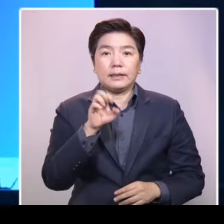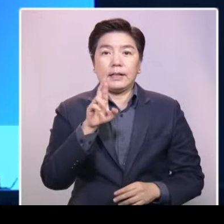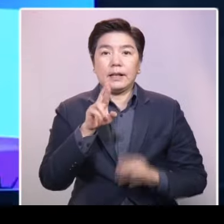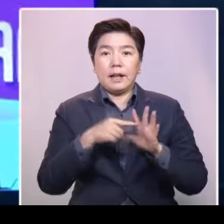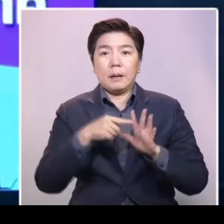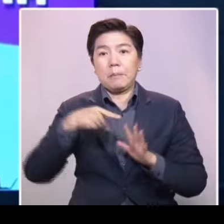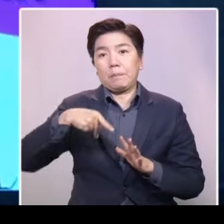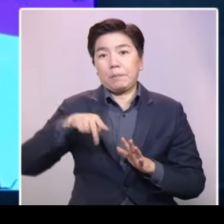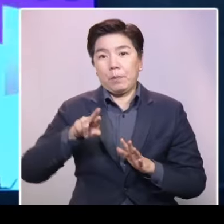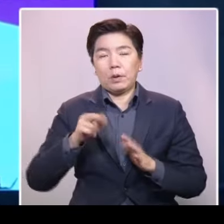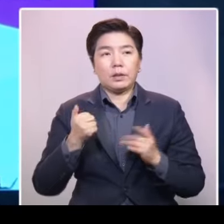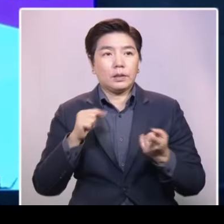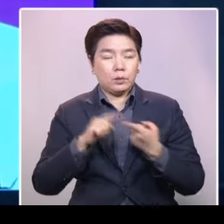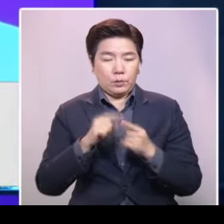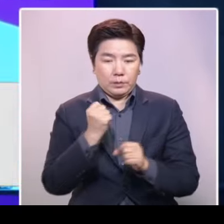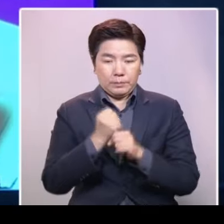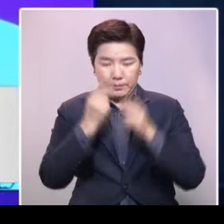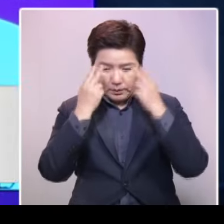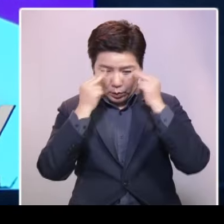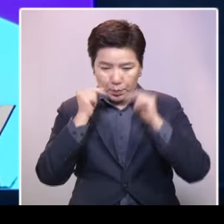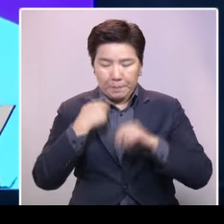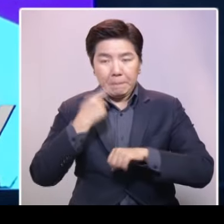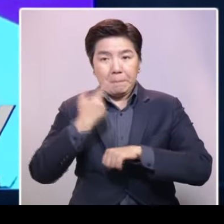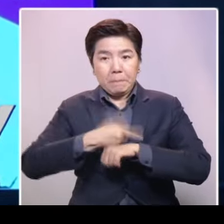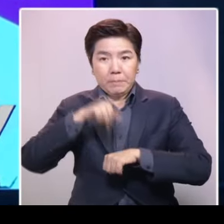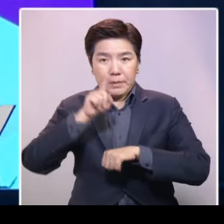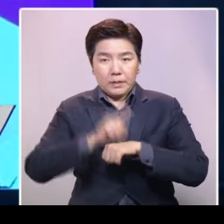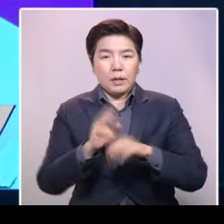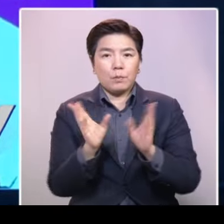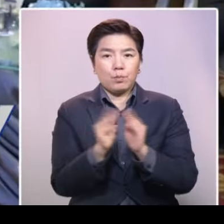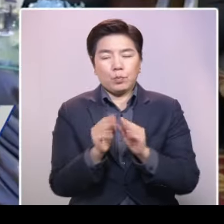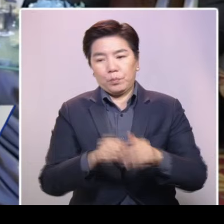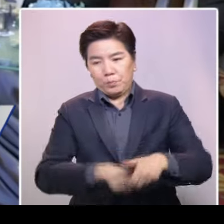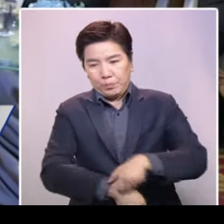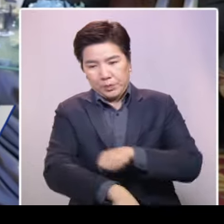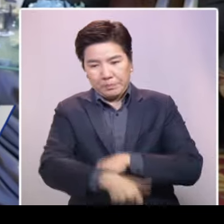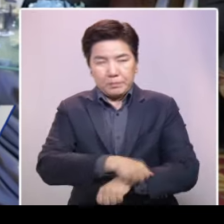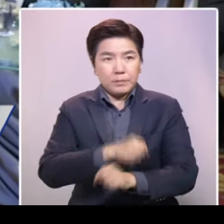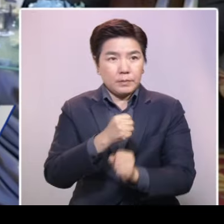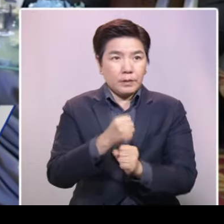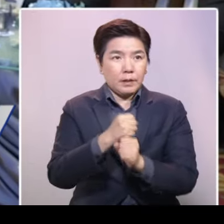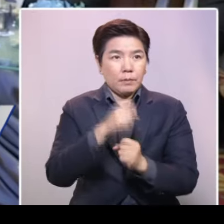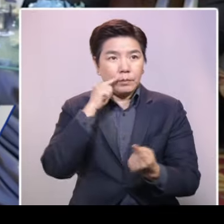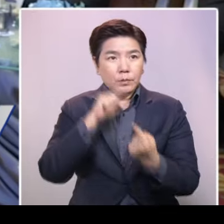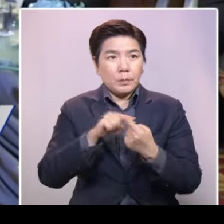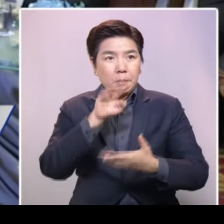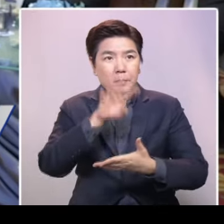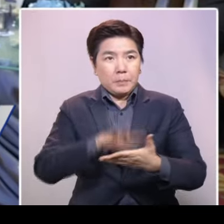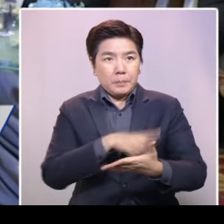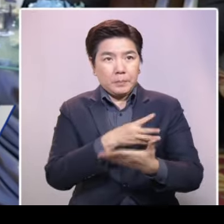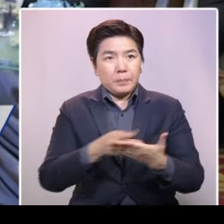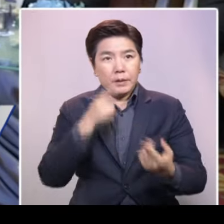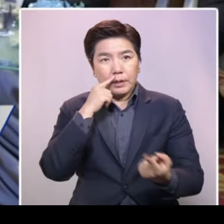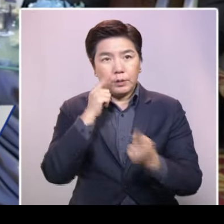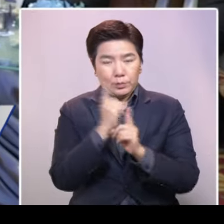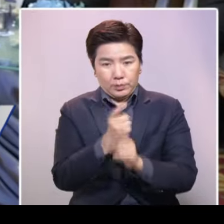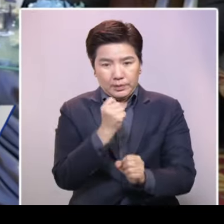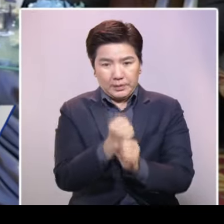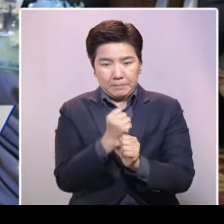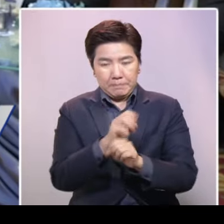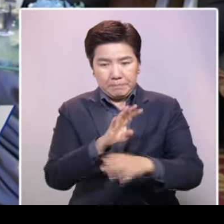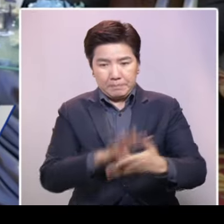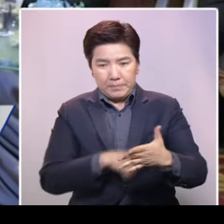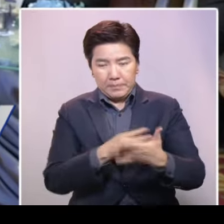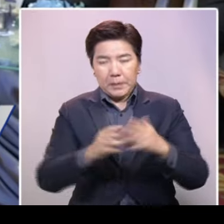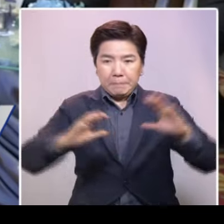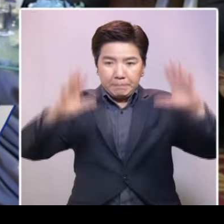รัฐมนตรีประจำสำนักนายกรัฐมนตรีเป็นประธานการประชุมเชิงปฏิบัติการขับเคลื่อนการดำเนินงานตามแผนปฏิบัติการ